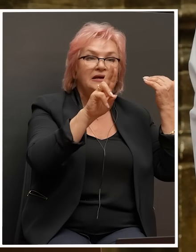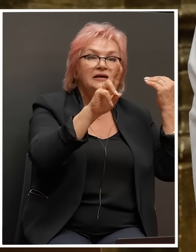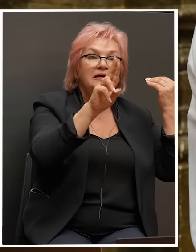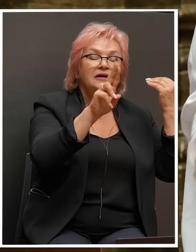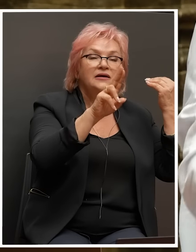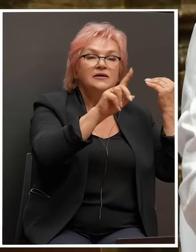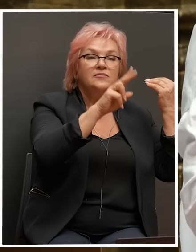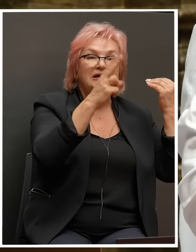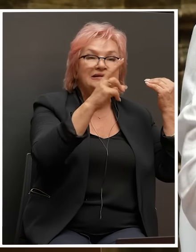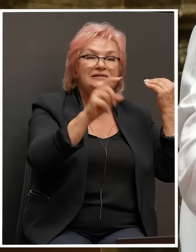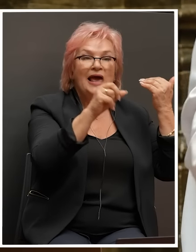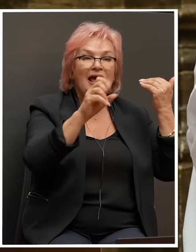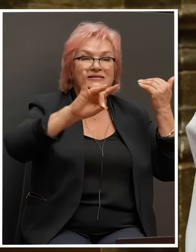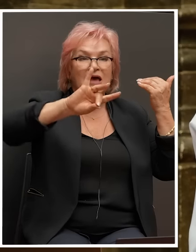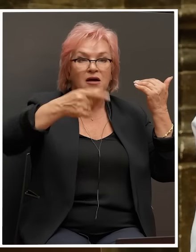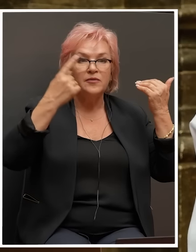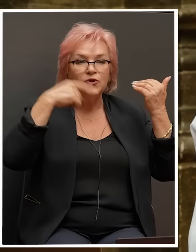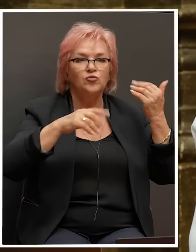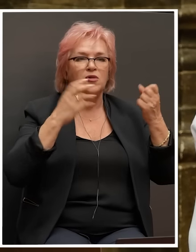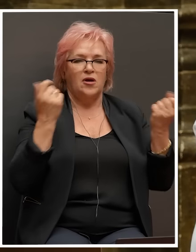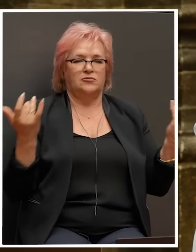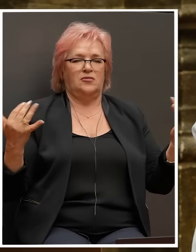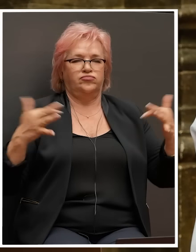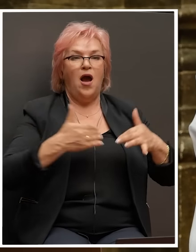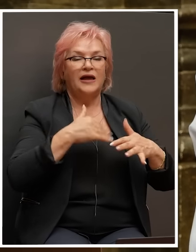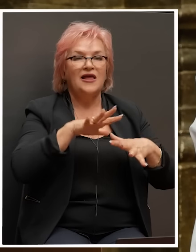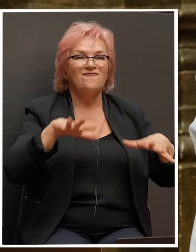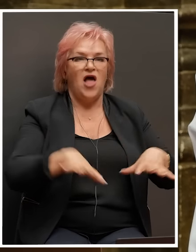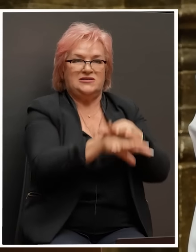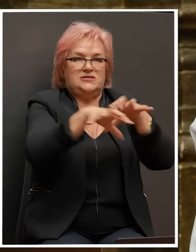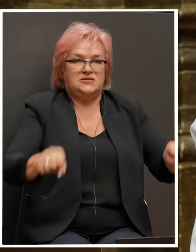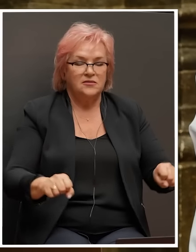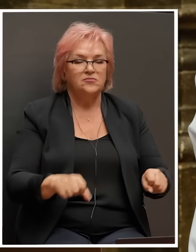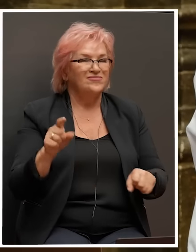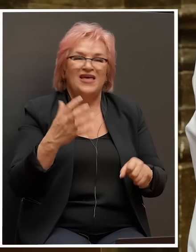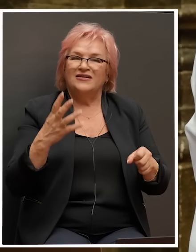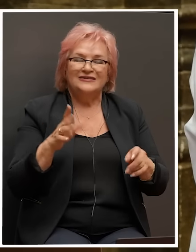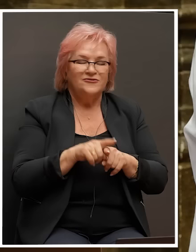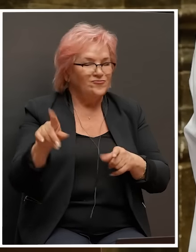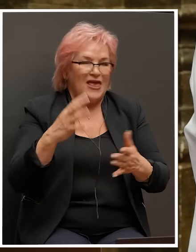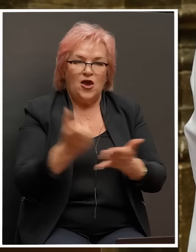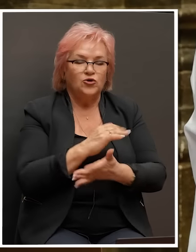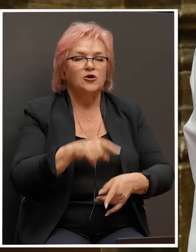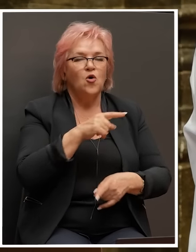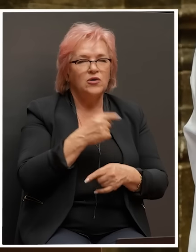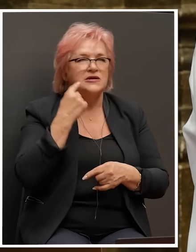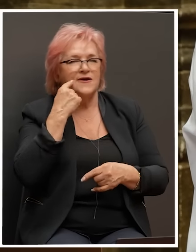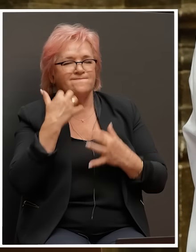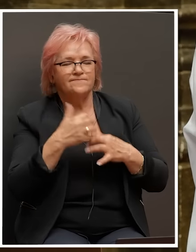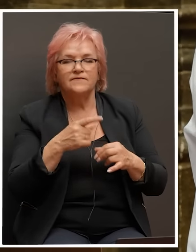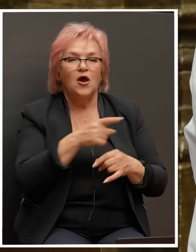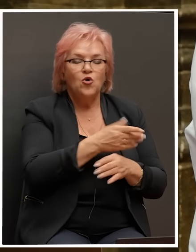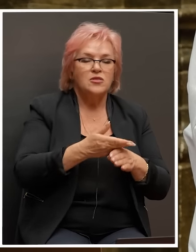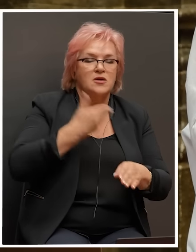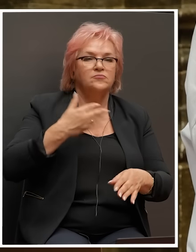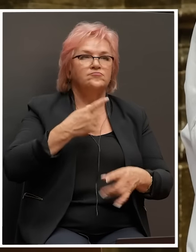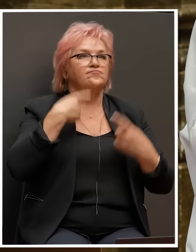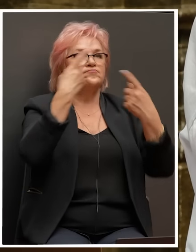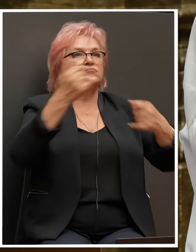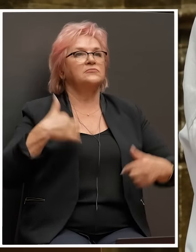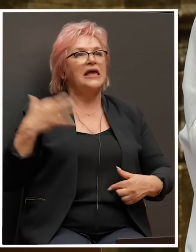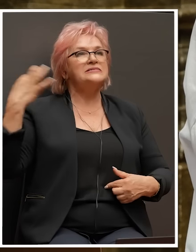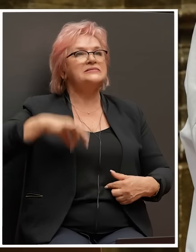собственно говоря, Юлий Цезарь, когда собирался узурпировать власть, что ему так в конечном итоге не удалось. Он, недолго думая, незадолго до этого, объявил себя